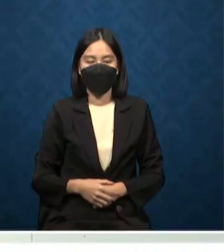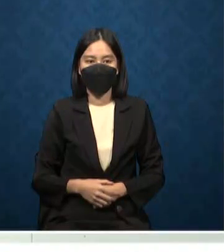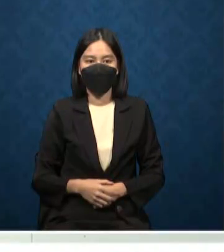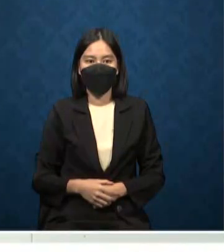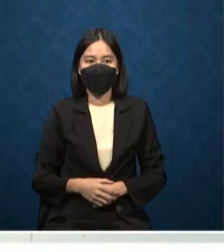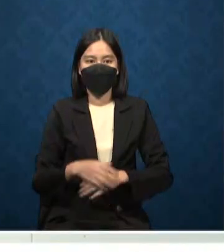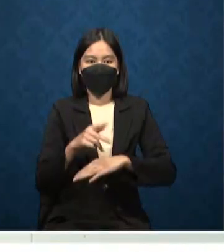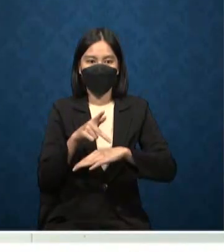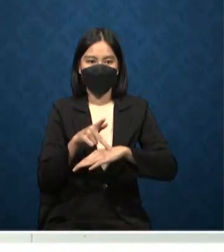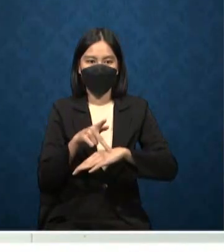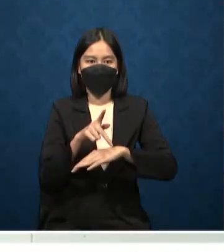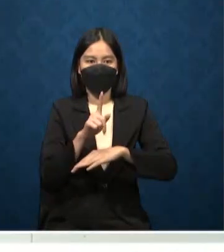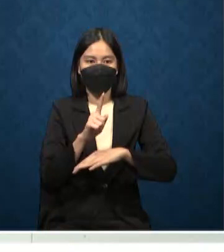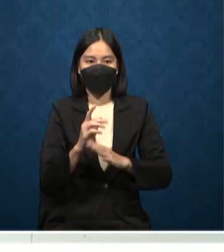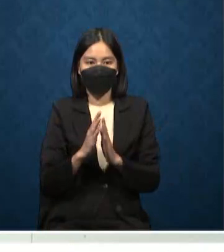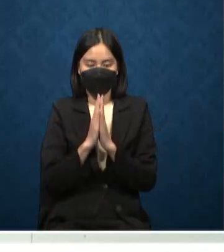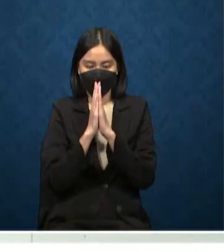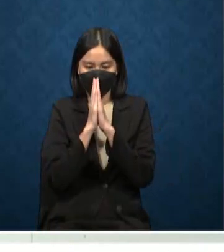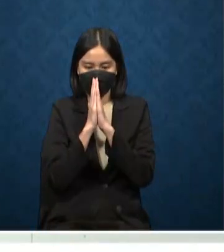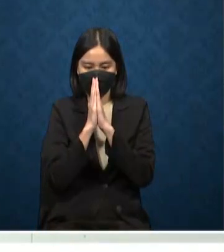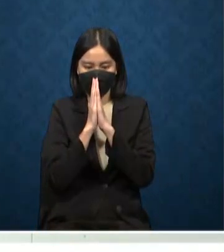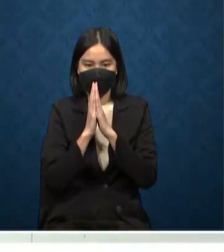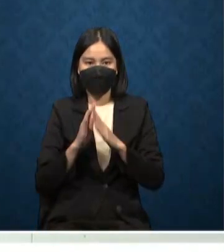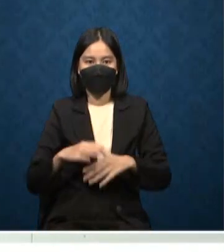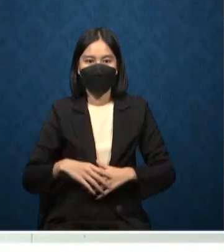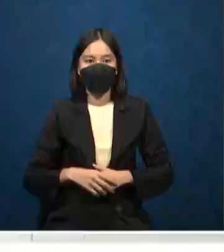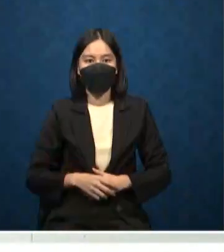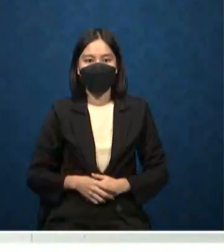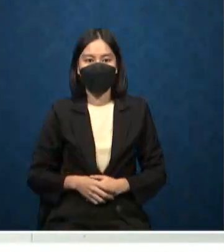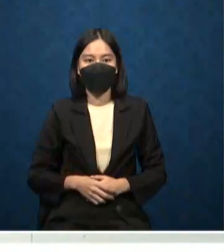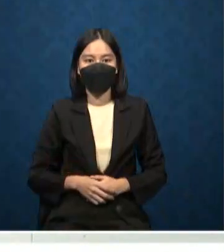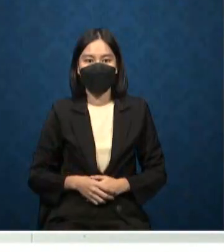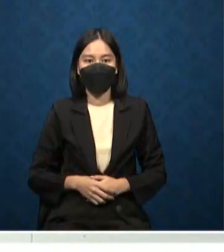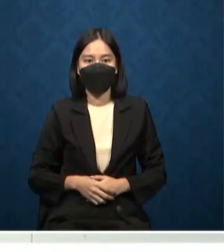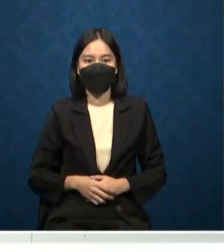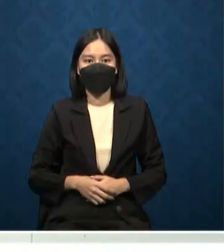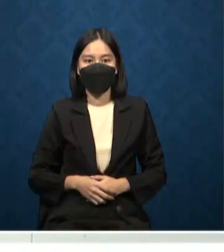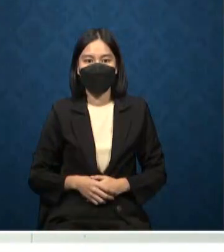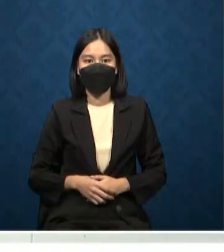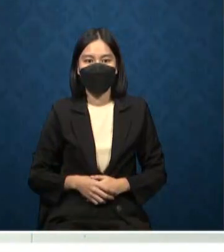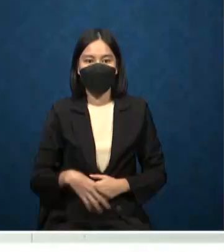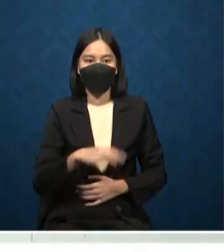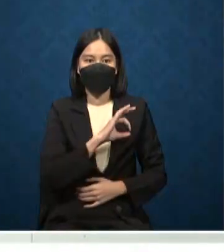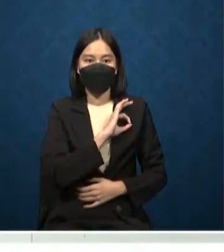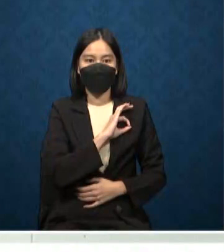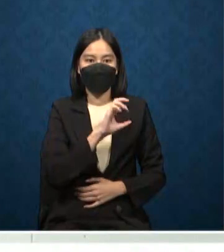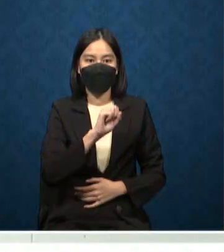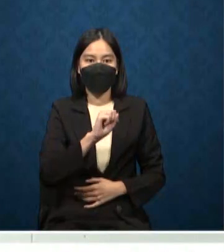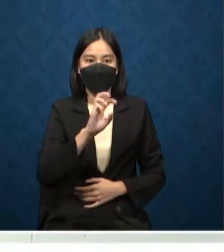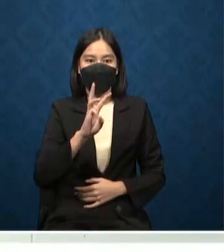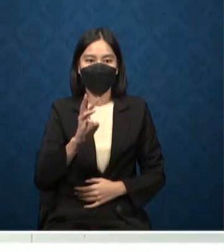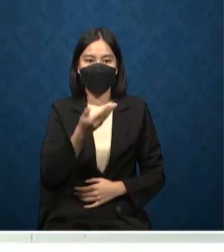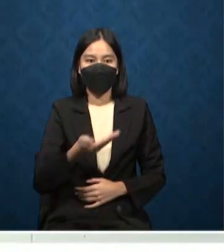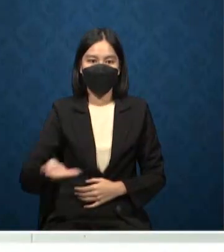กราบเรียนท่านประธานวุฒิสภาท่านสมาชิกวุฒิสภาที่เคารพทุก